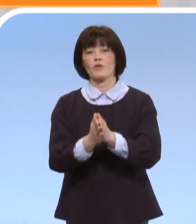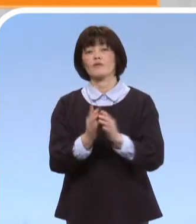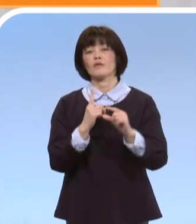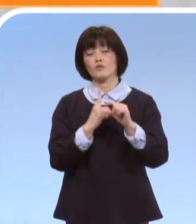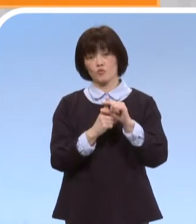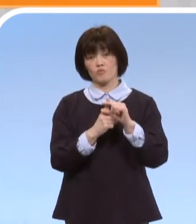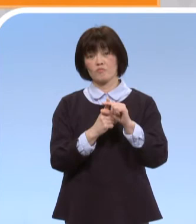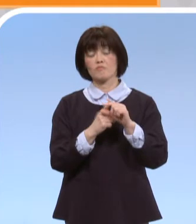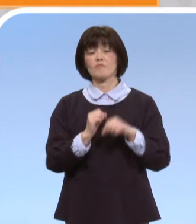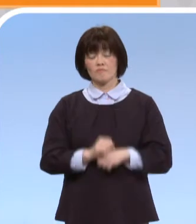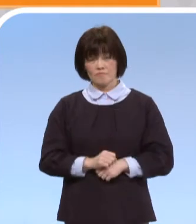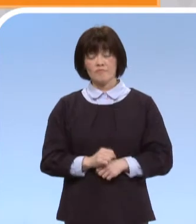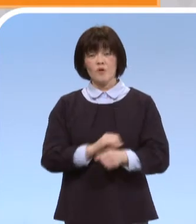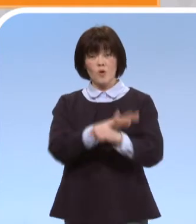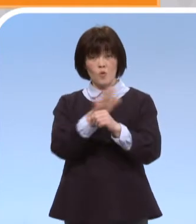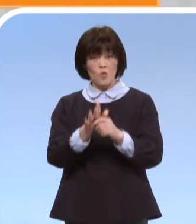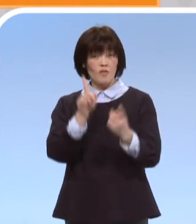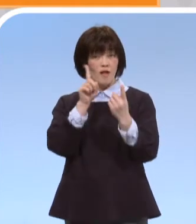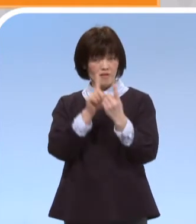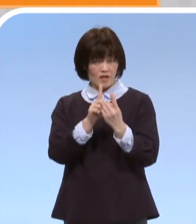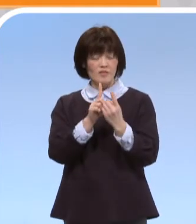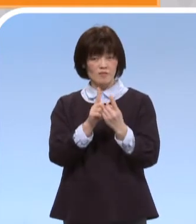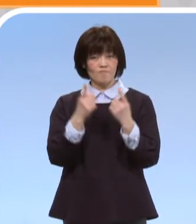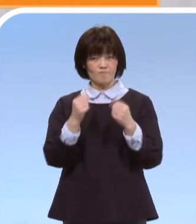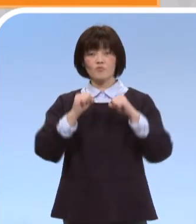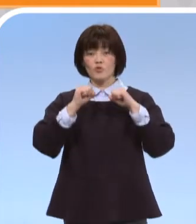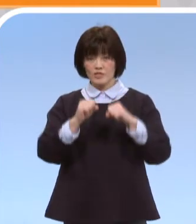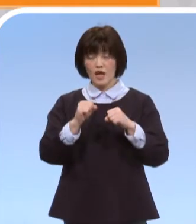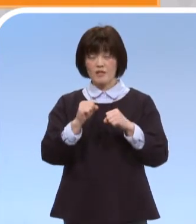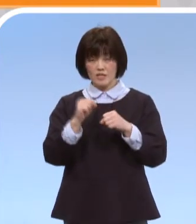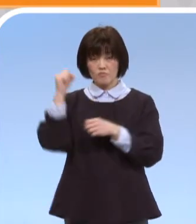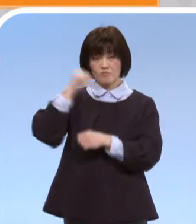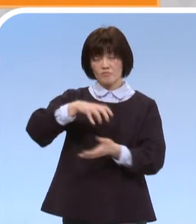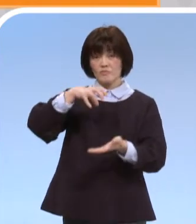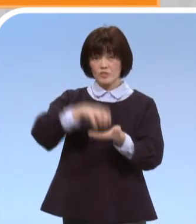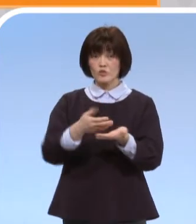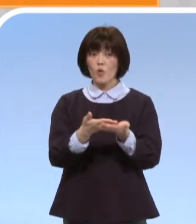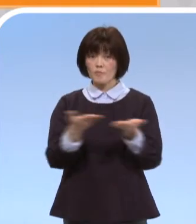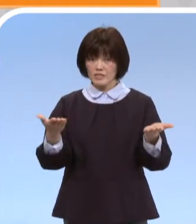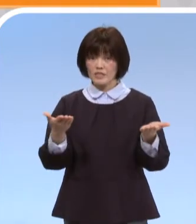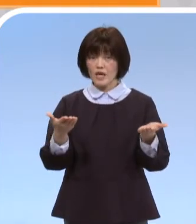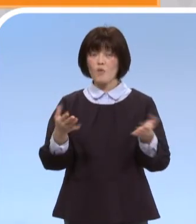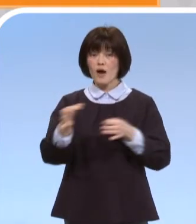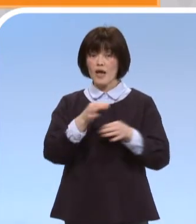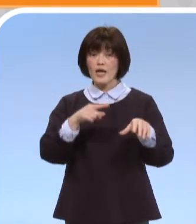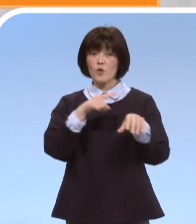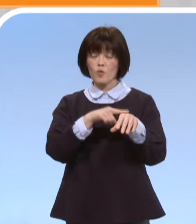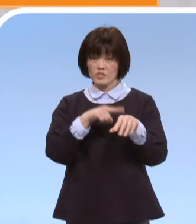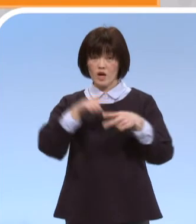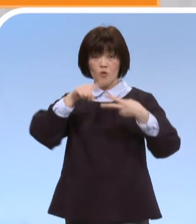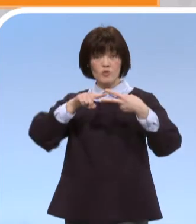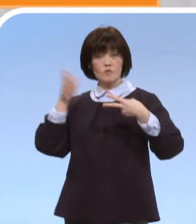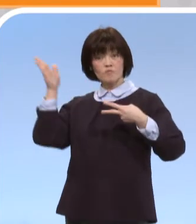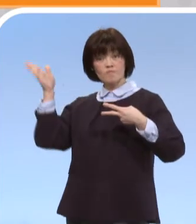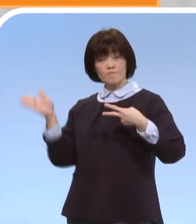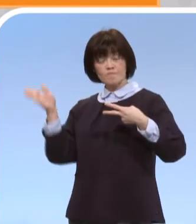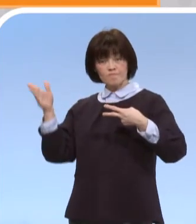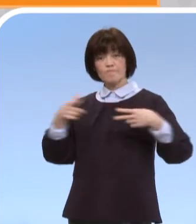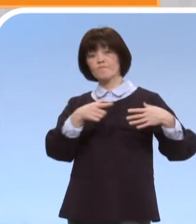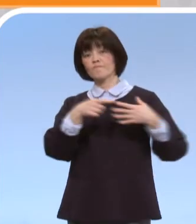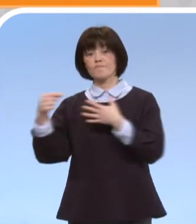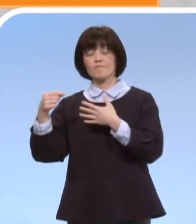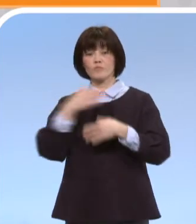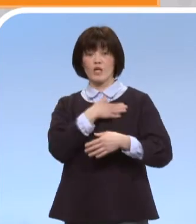。新型コロナ対策適正店認証店舗は時短内容をどちらか選択できます